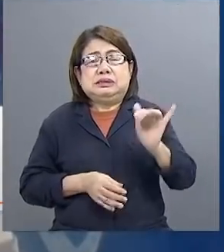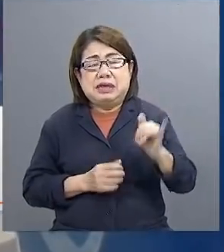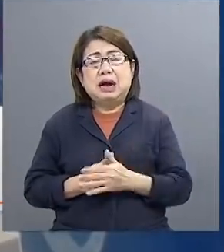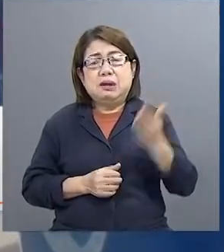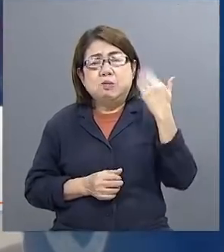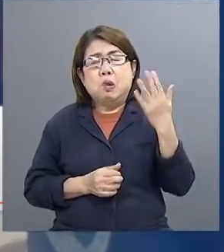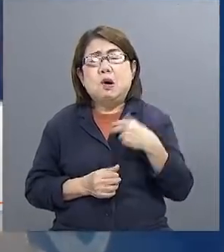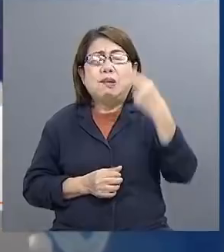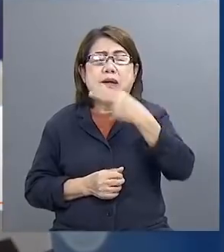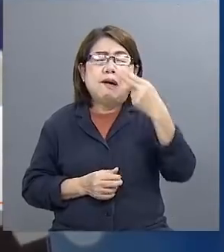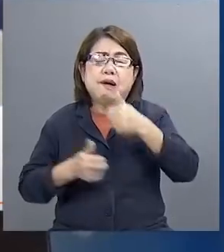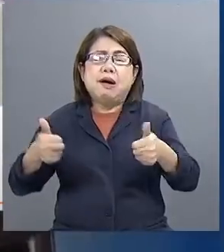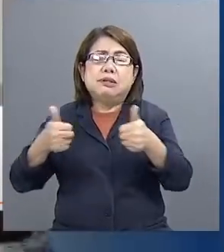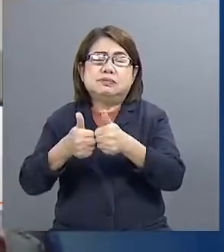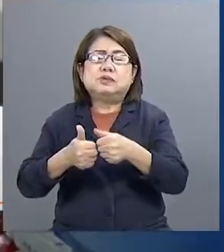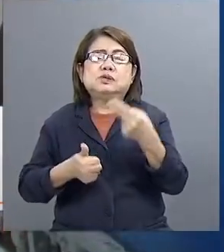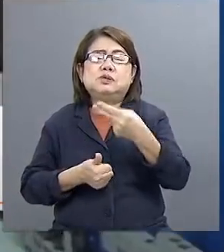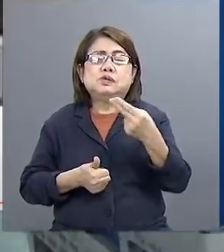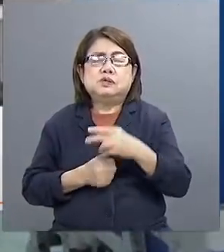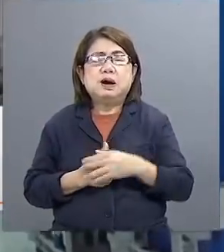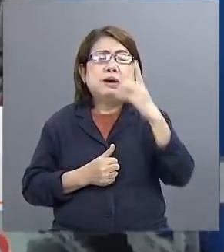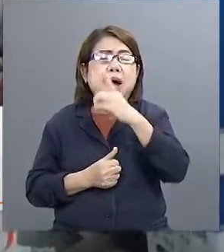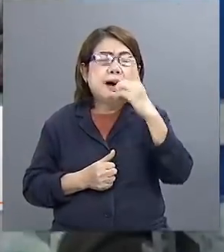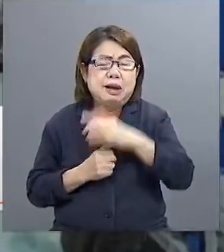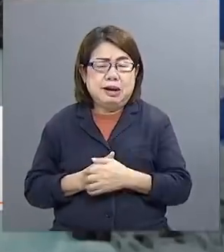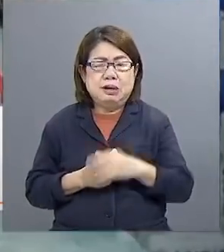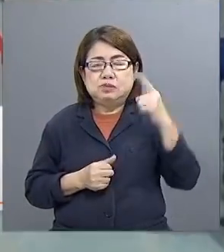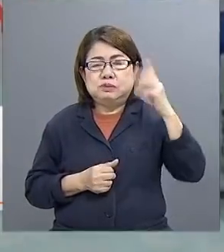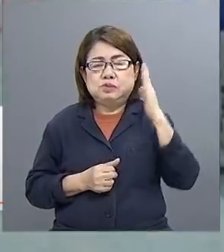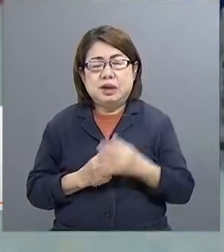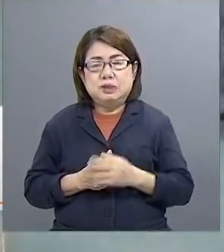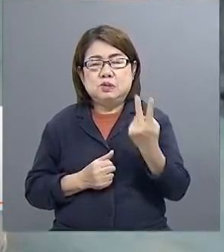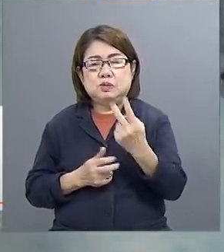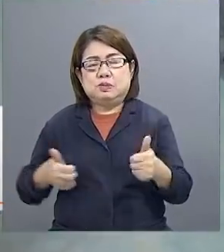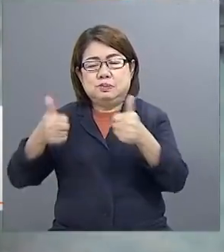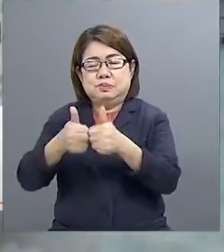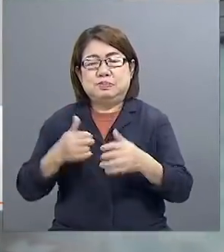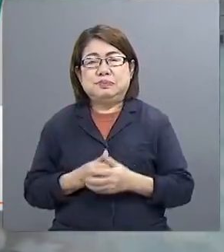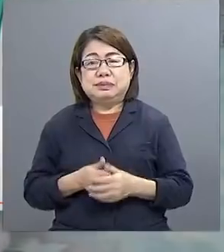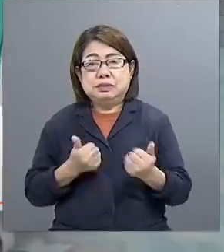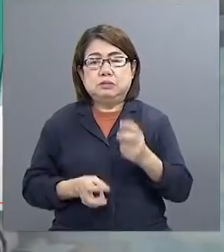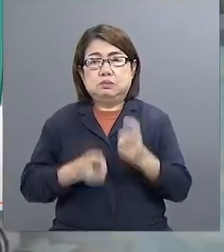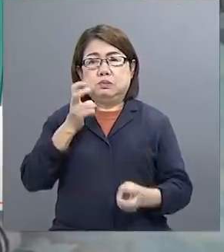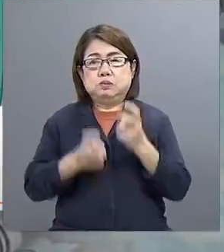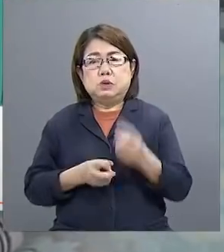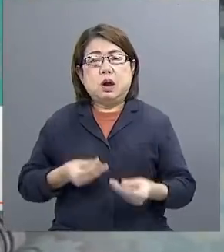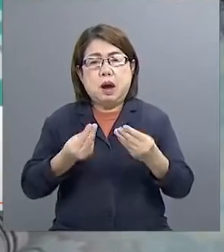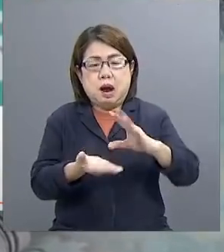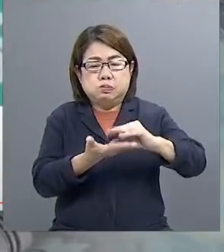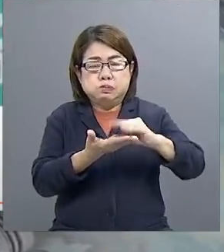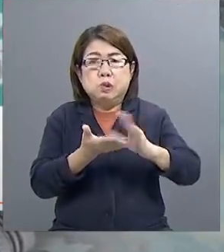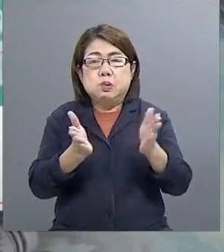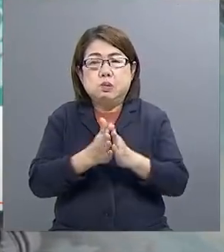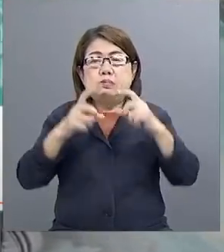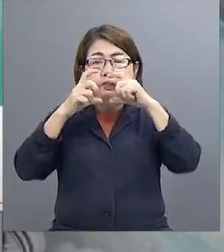เพราะรู้และอาจจะตัวนี้ไม่ใช่ครับที่เห็นนี้คือคุณยนต์ฆ่าโควิชแจกจ่ายเจียวและหน้ากากอนามัยอัตโนมัติครับและ